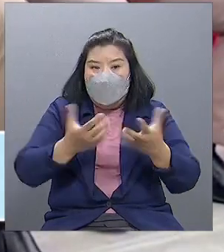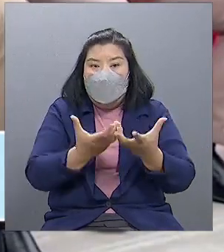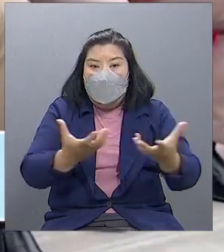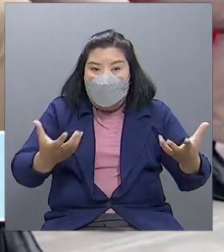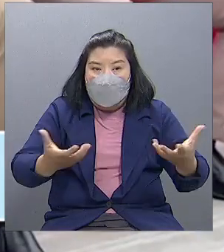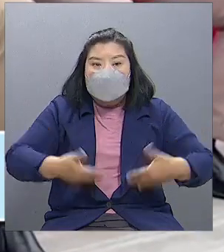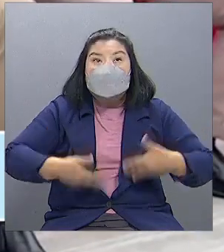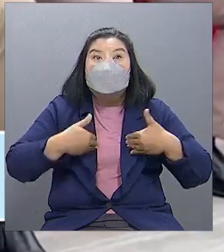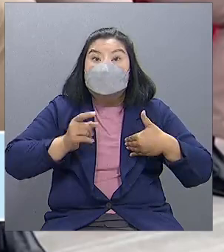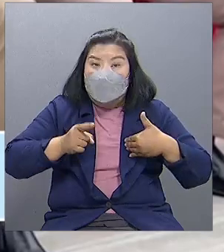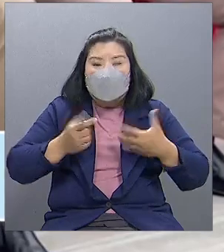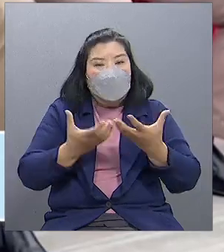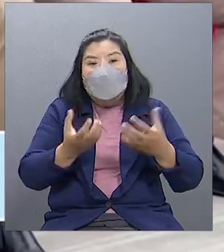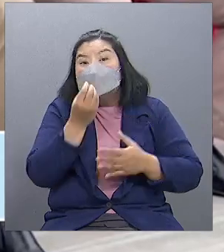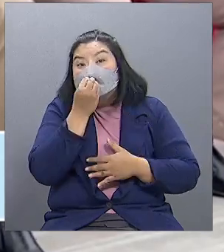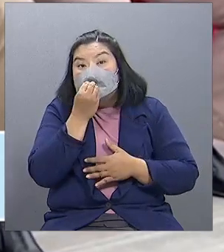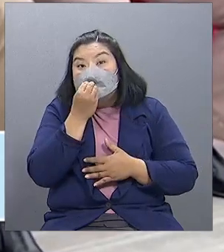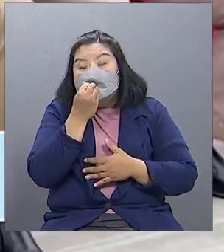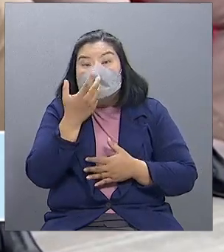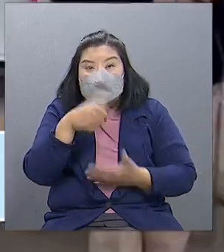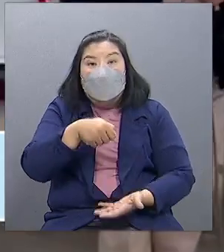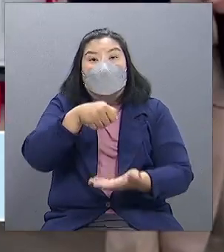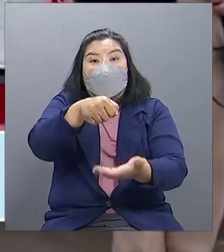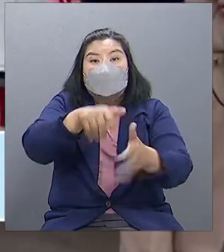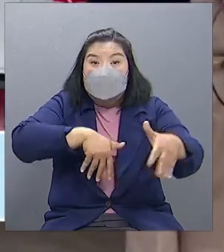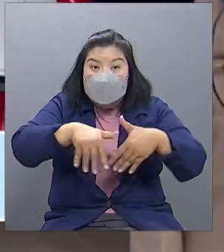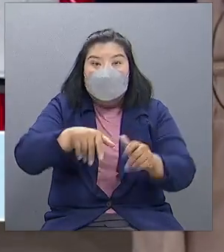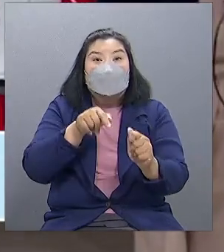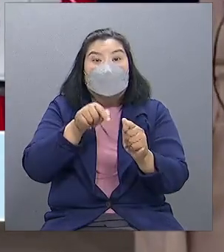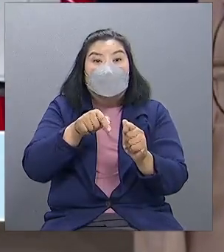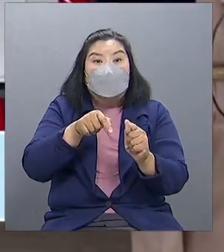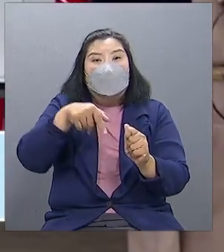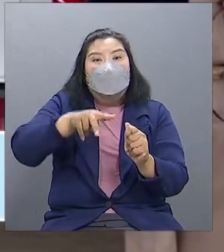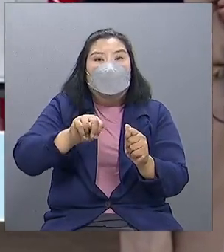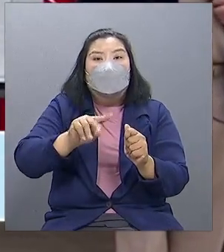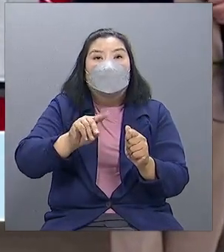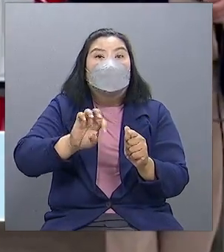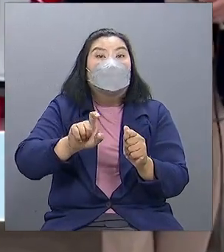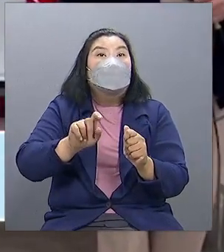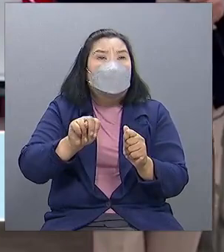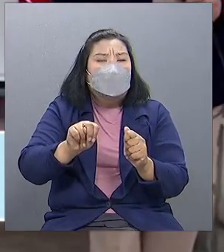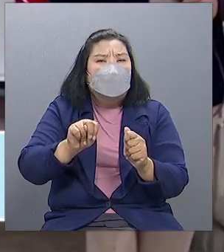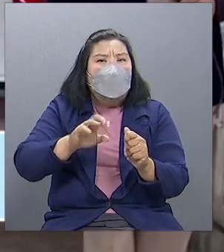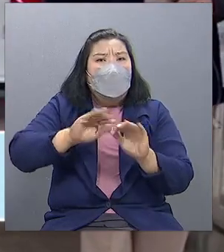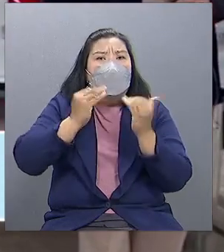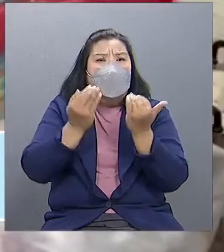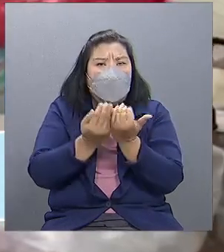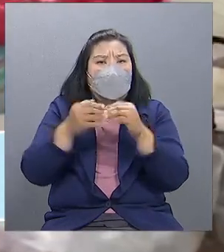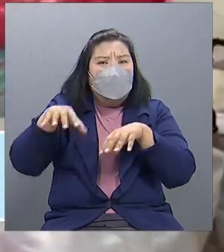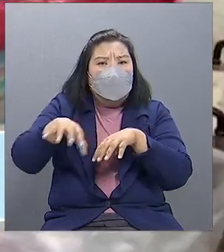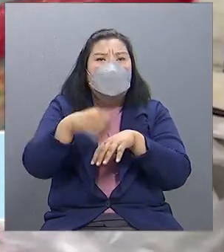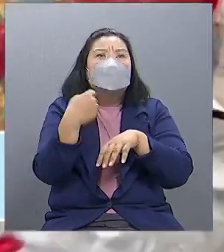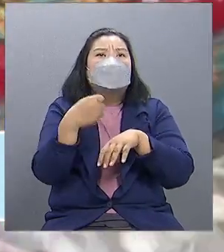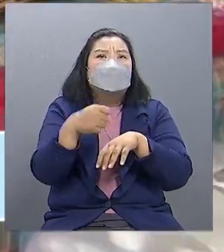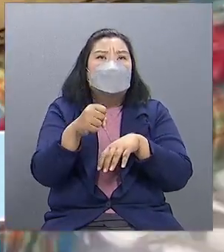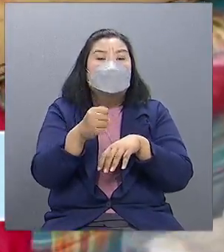ให้กัชาบ้านภูดินค่ะ ตำวนโคคก่อจัหวดมหาศราคาม 10 หัคาเรือนที่บ้านไฟไม่นะฮะ คือ 7 หัคาเรือนนไฟไม